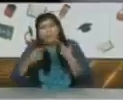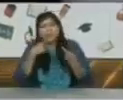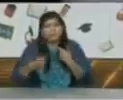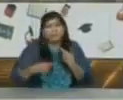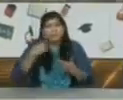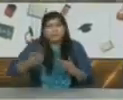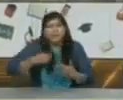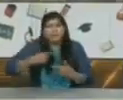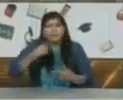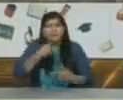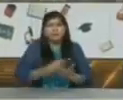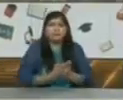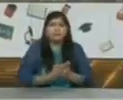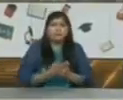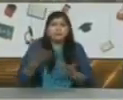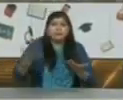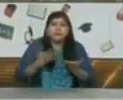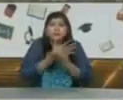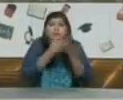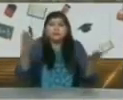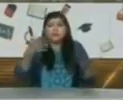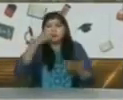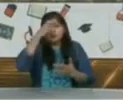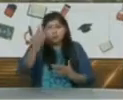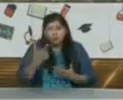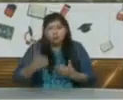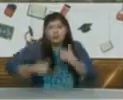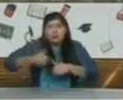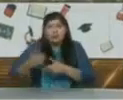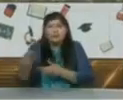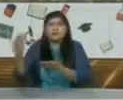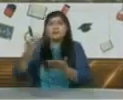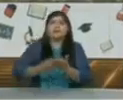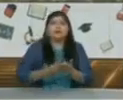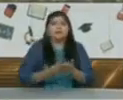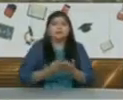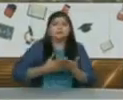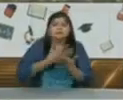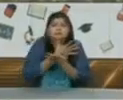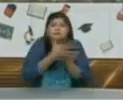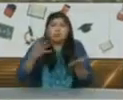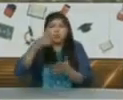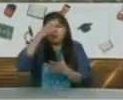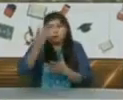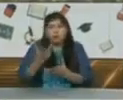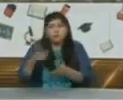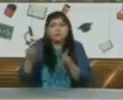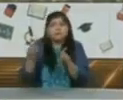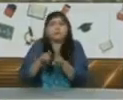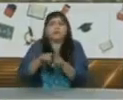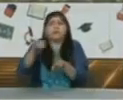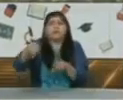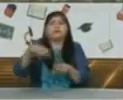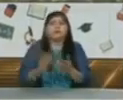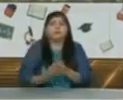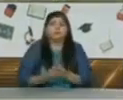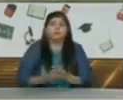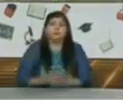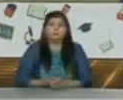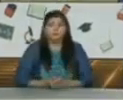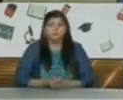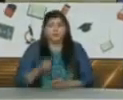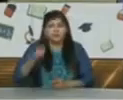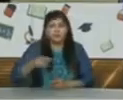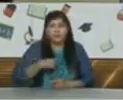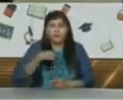हैं कि जैसे कोई बहुत बड़ी घटना से आपको गुजरना है, बहुत बड़े संकट से गुजरना है।